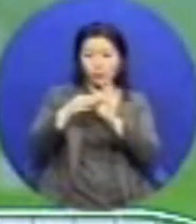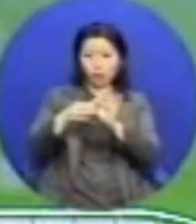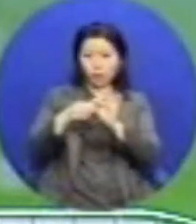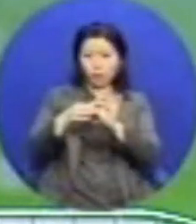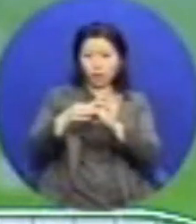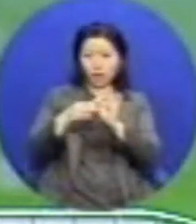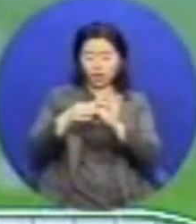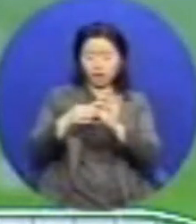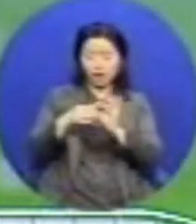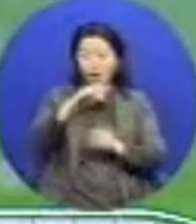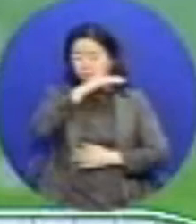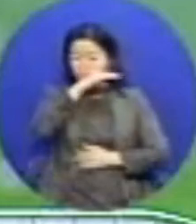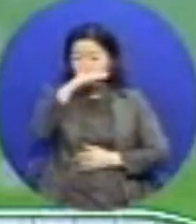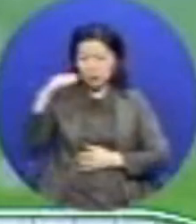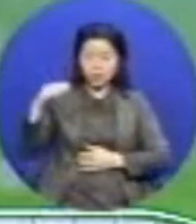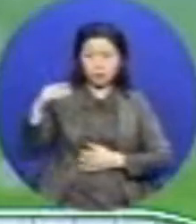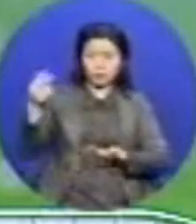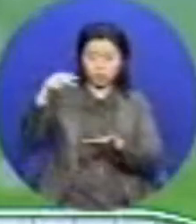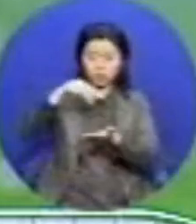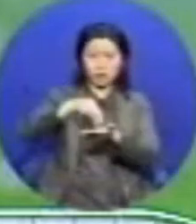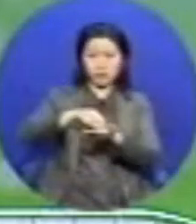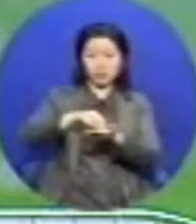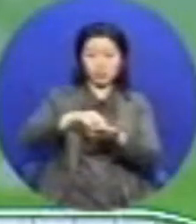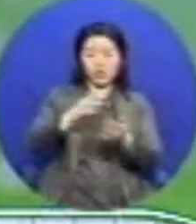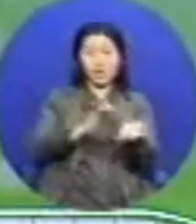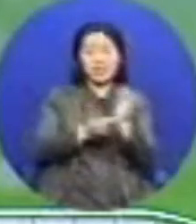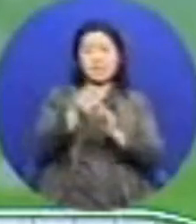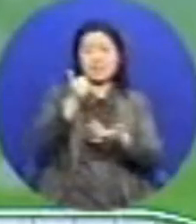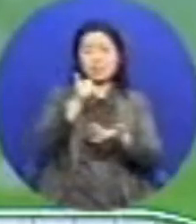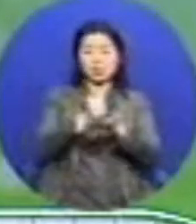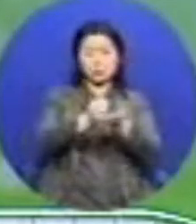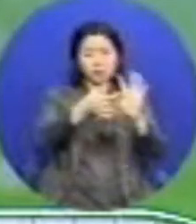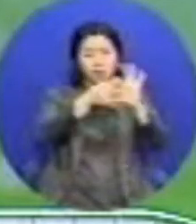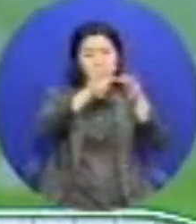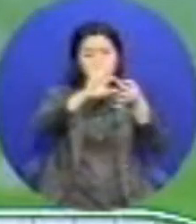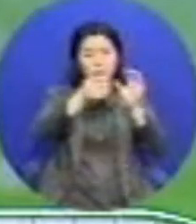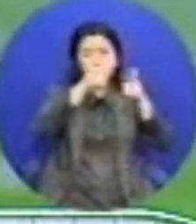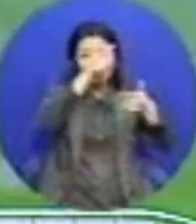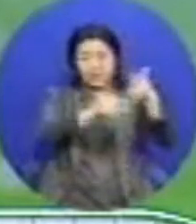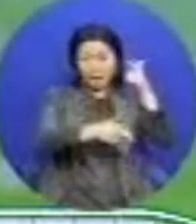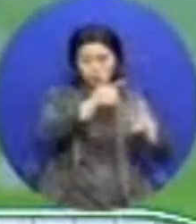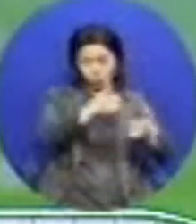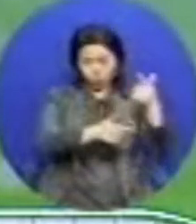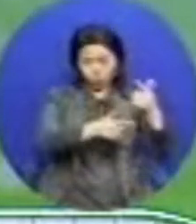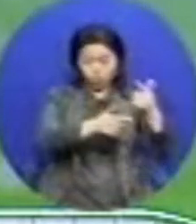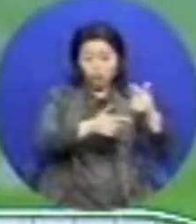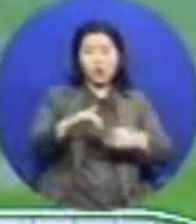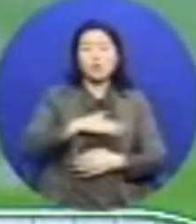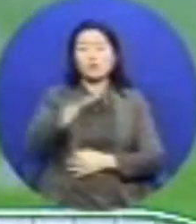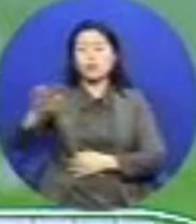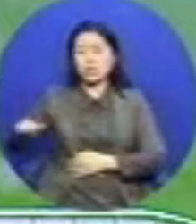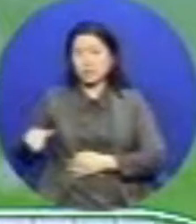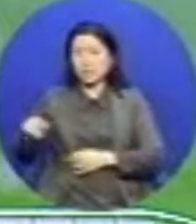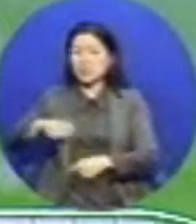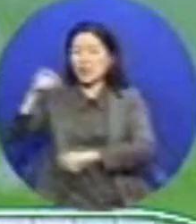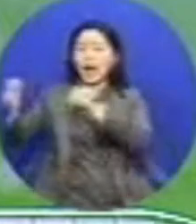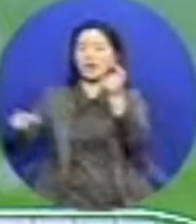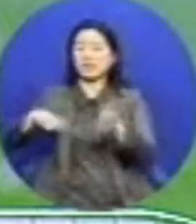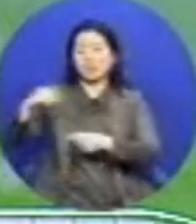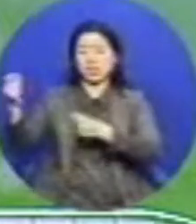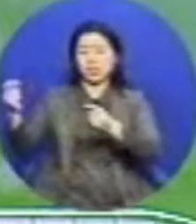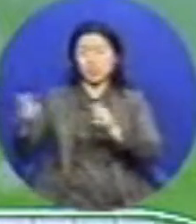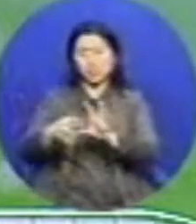맺어져 이 되는데 예수님은 포도나무 고 우린 을 가진 이런 관계가 되어야 됩니다